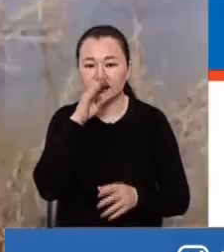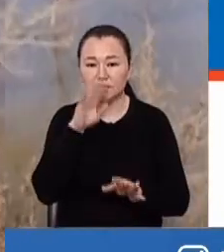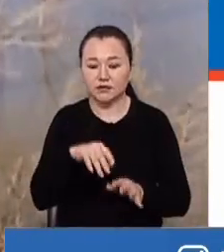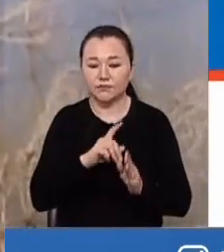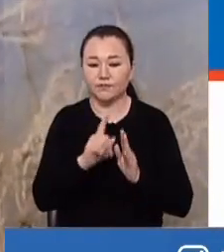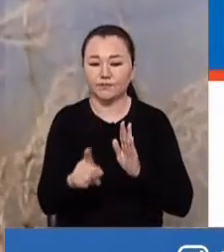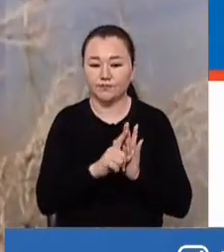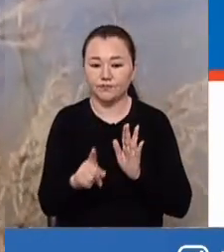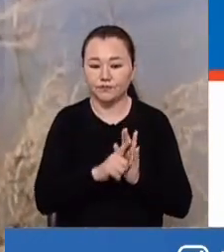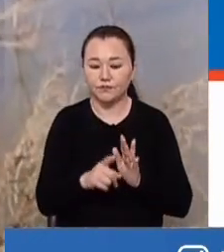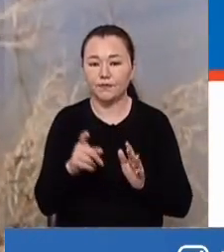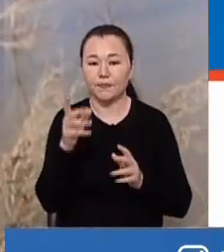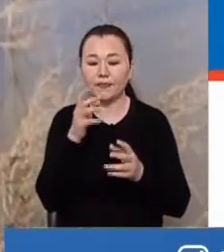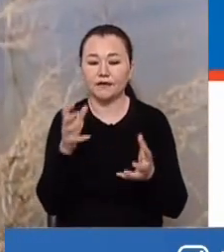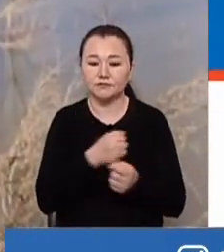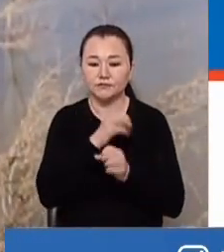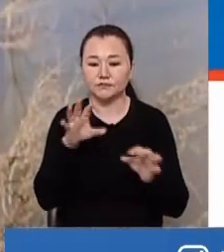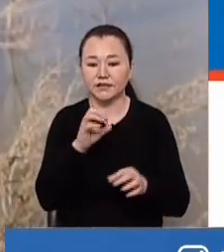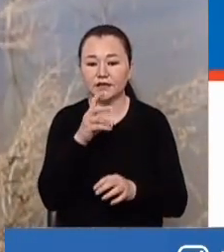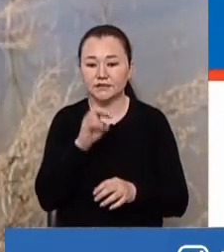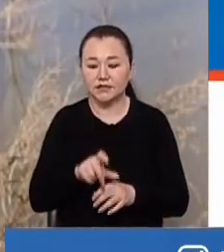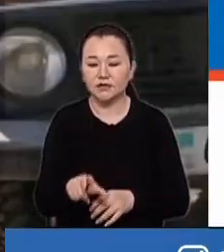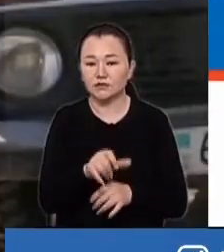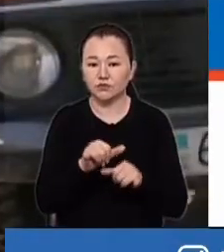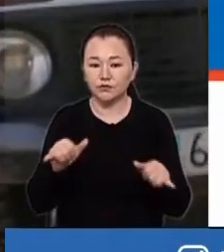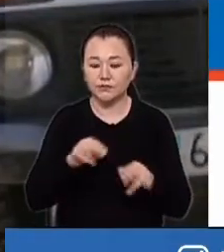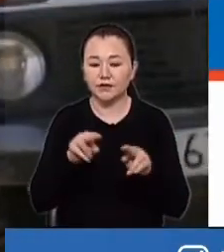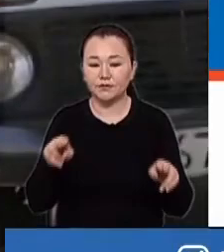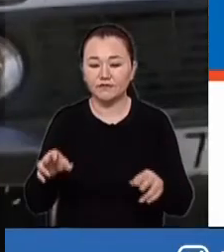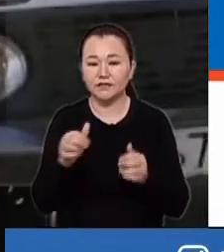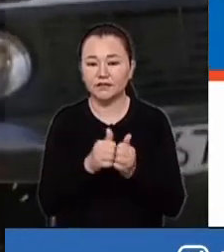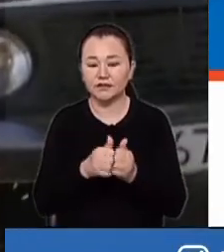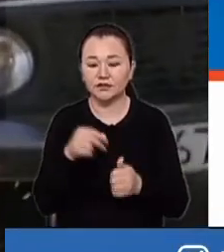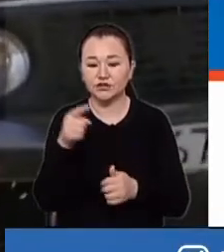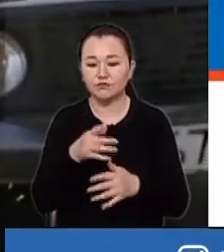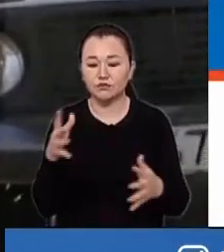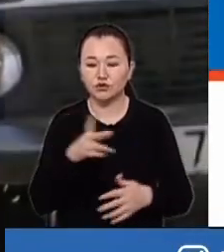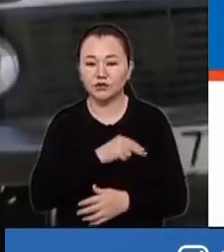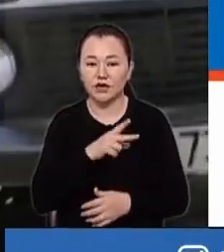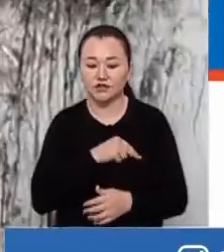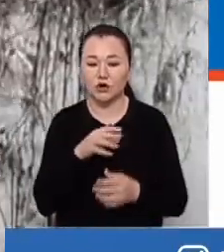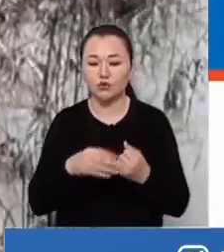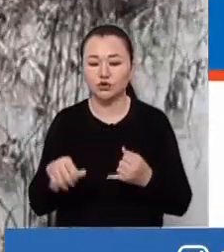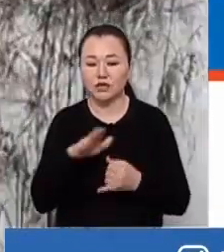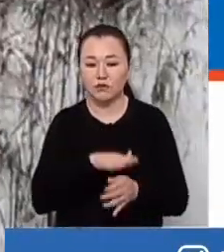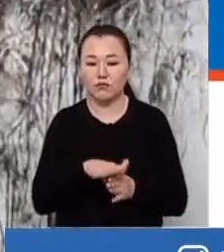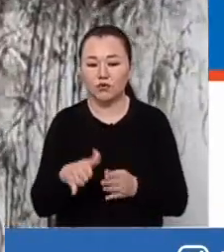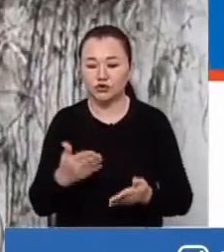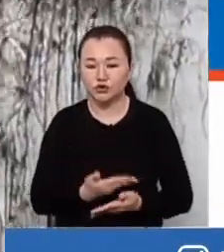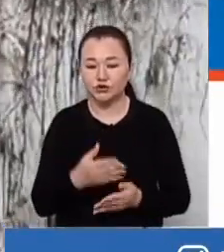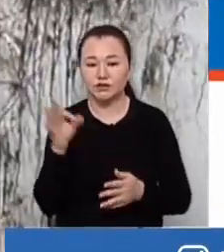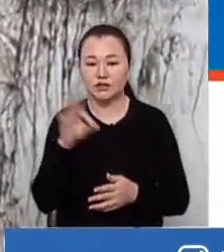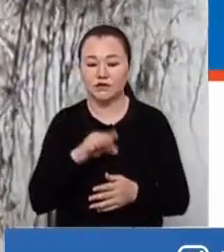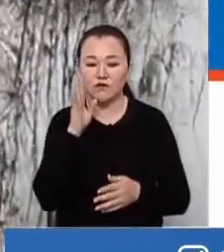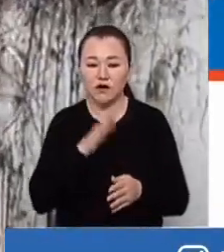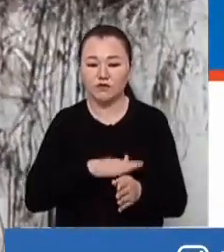барамыз. Құтқарушылардың айтуынша Есіл өзені арнасынан асып Петропавлдың іргесіндегі 1000-ға жуық саяжай учаскесі су астында қалған. Тұрғындар әп-сәтте су